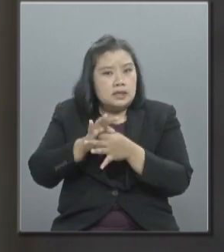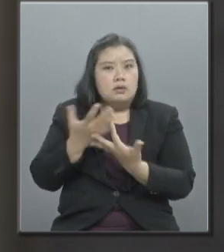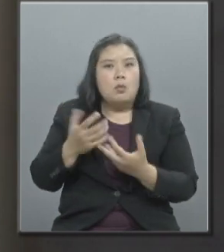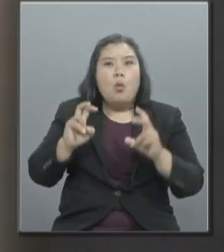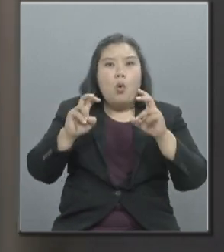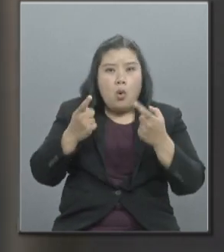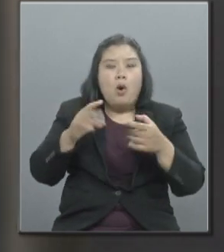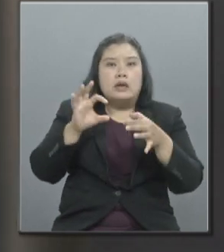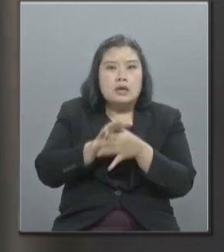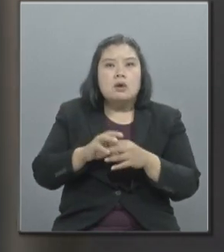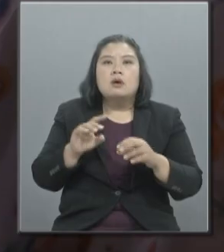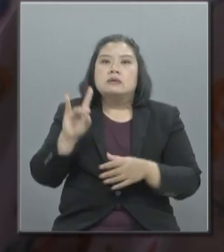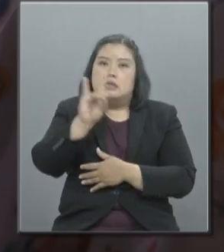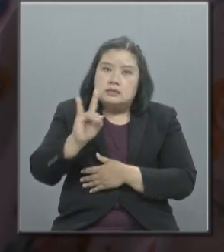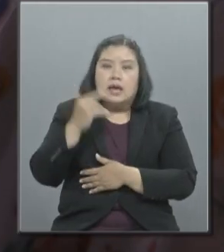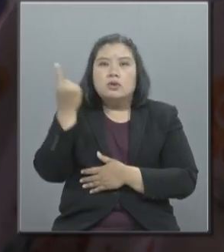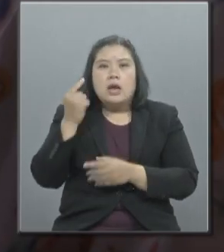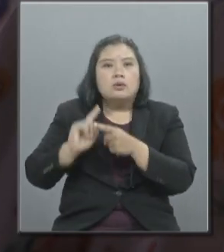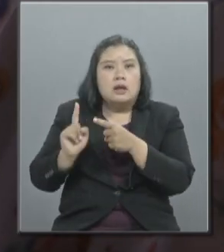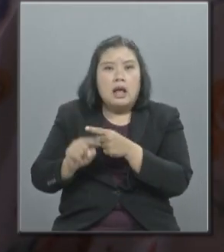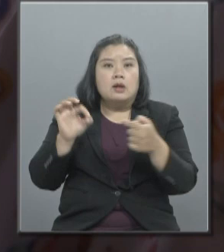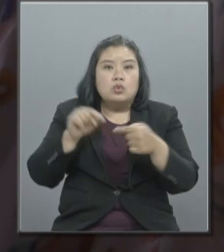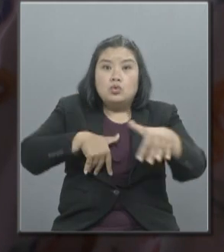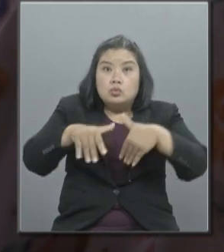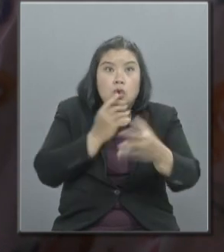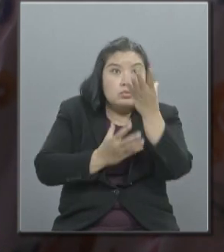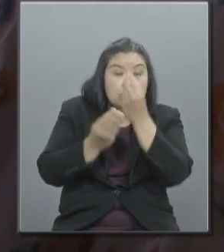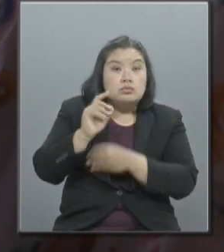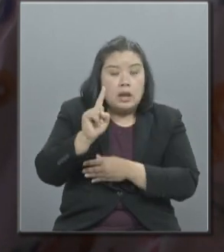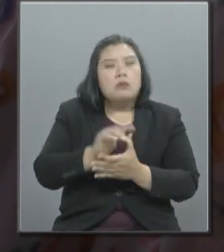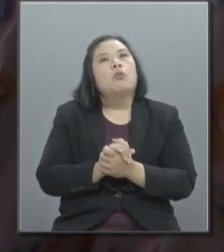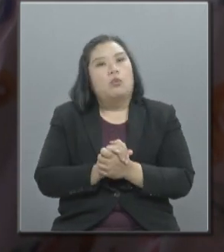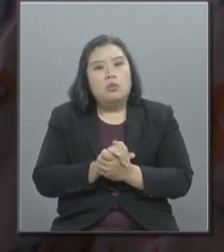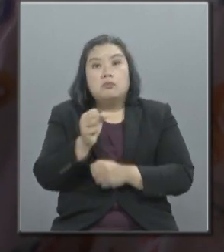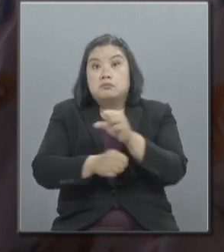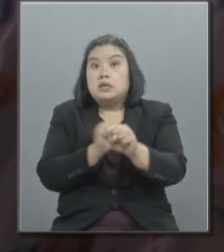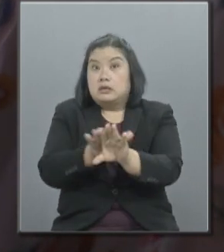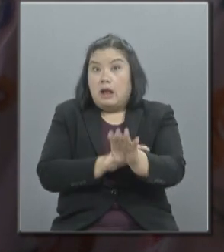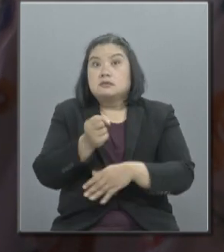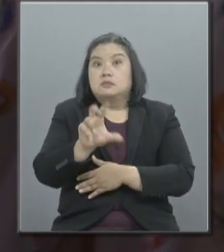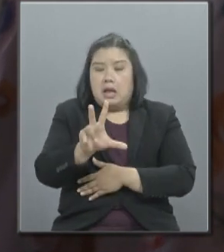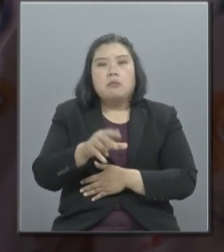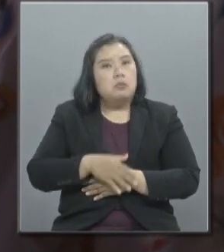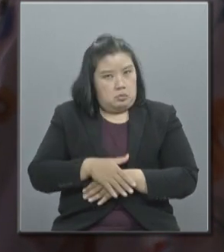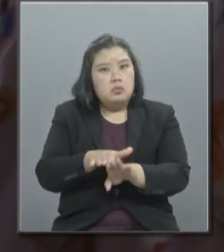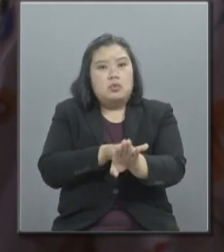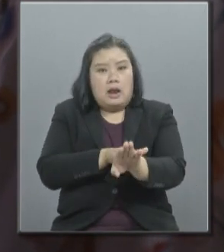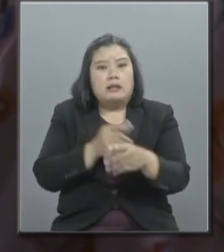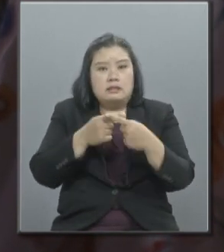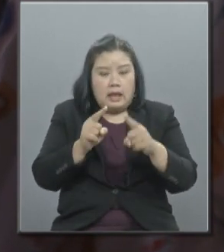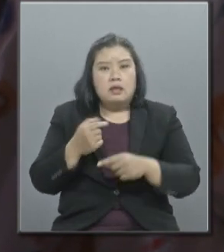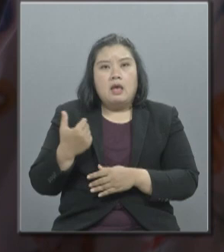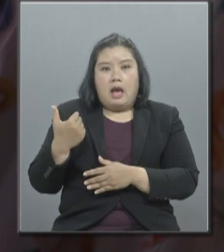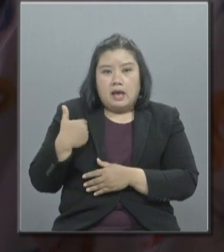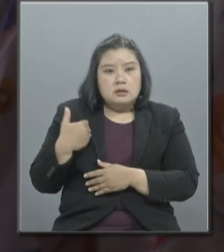คดีเพื่อคุณผู้ชมค่ะ 13ปีก็ถือว่ายาวนานพอสมควรเนาะ แต่ละช่วงของรายการนะครับมันก็มีวิธีการอ